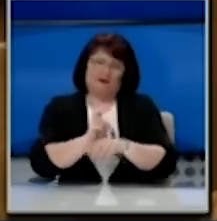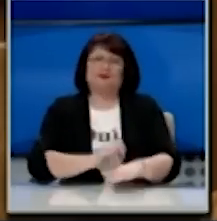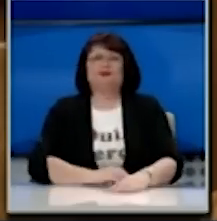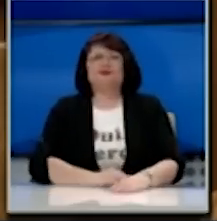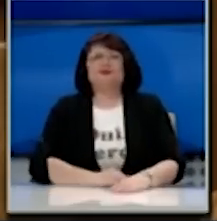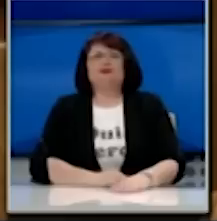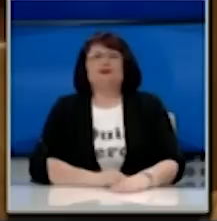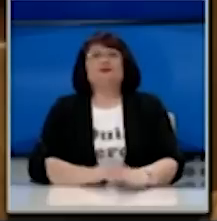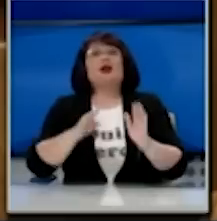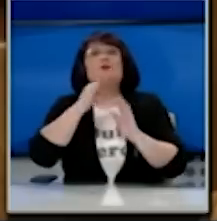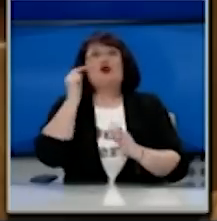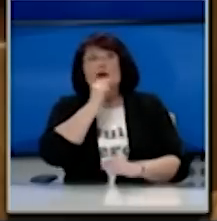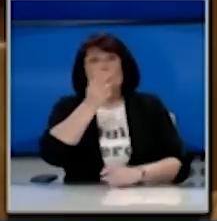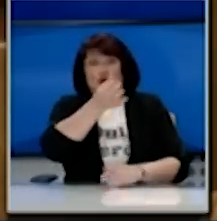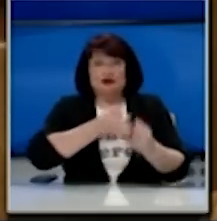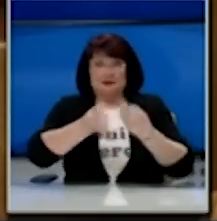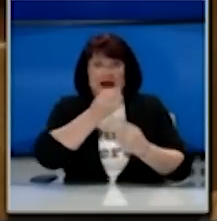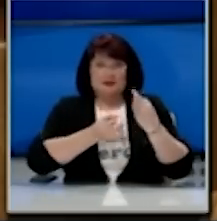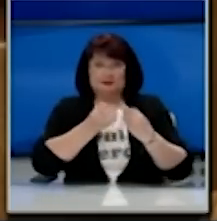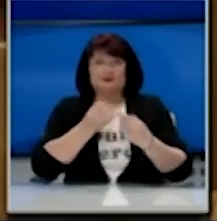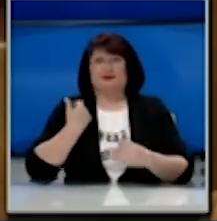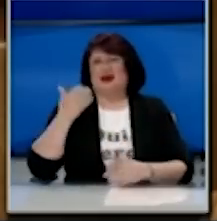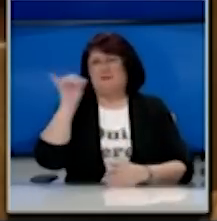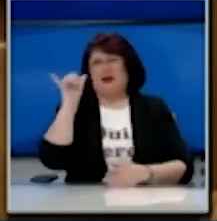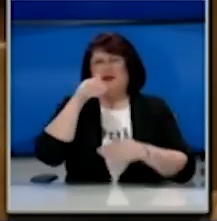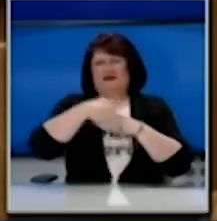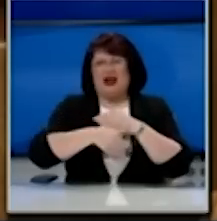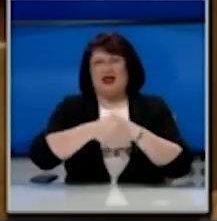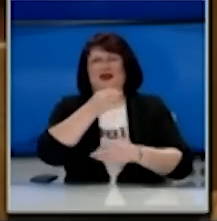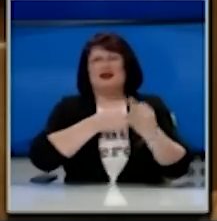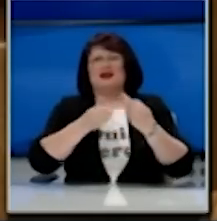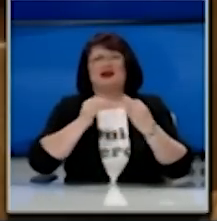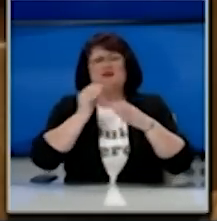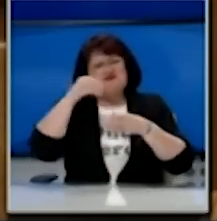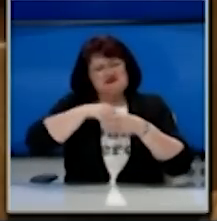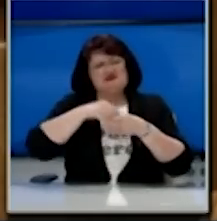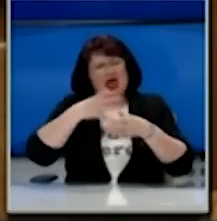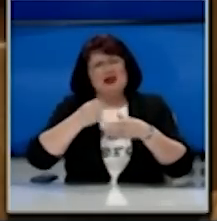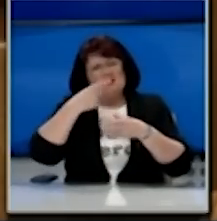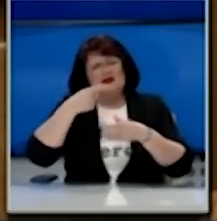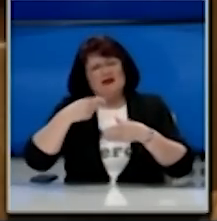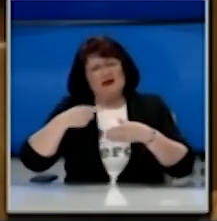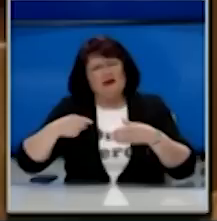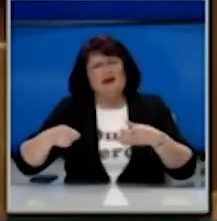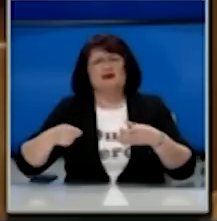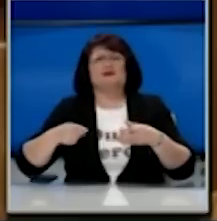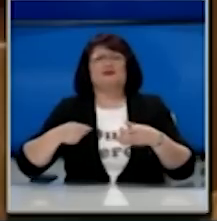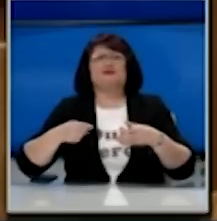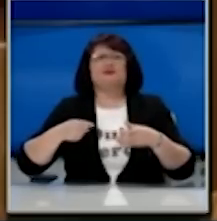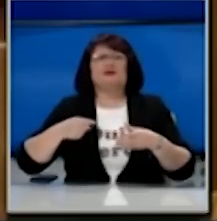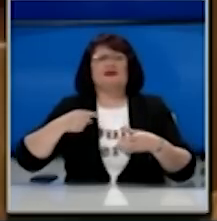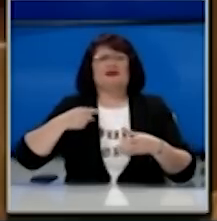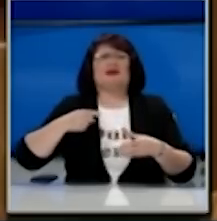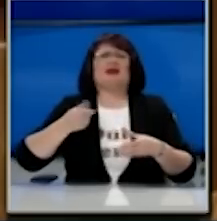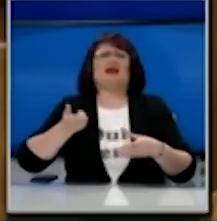Η ομιλία σας την Πέμπτη το βράδυ είχε λίγο απ' όλα και λίγο από Κένεντι και λίγο